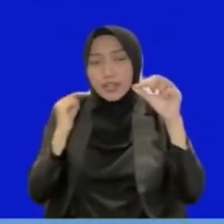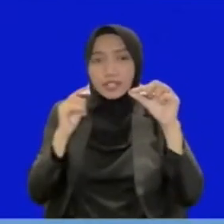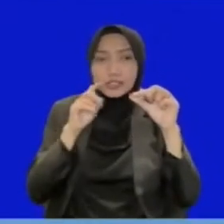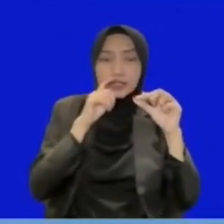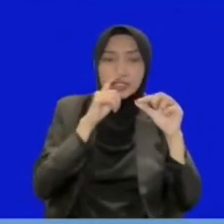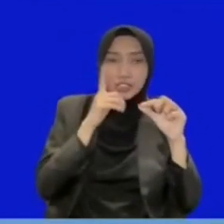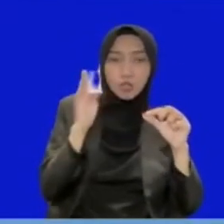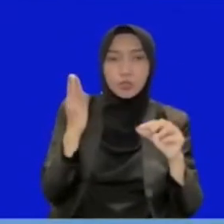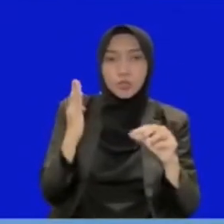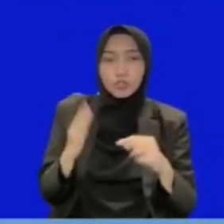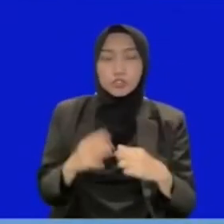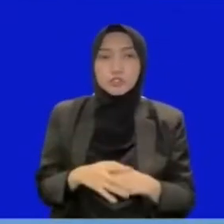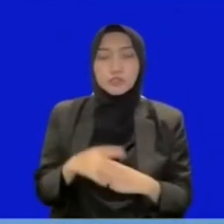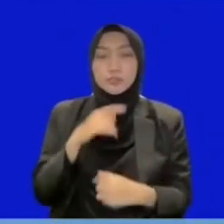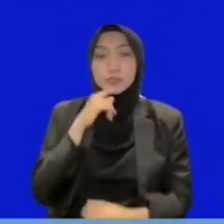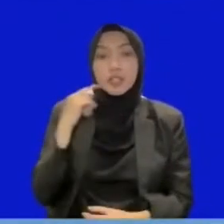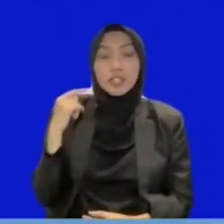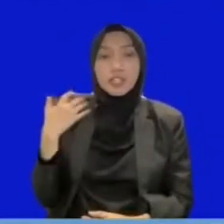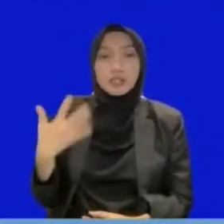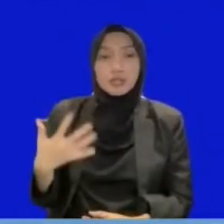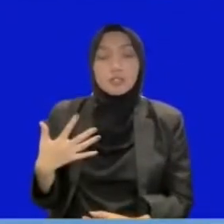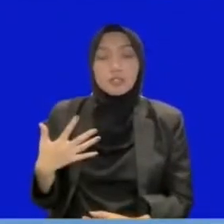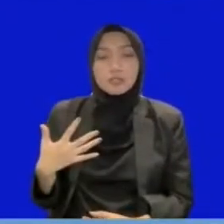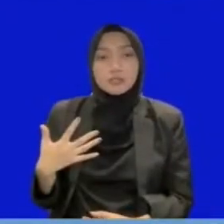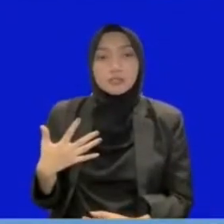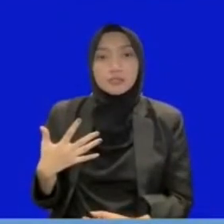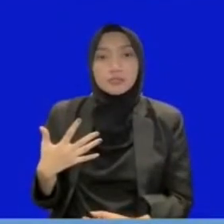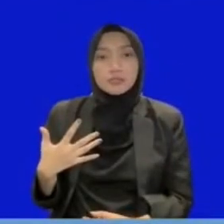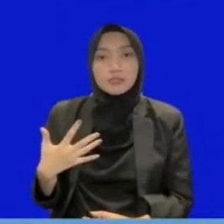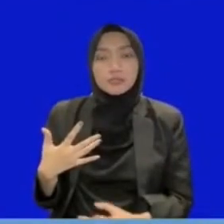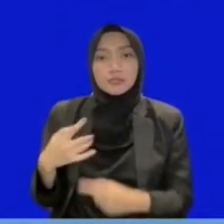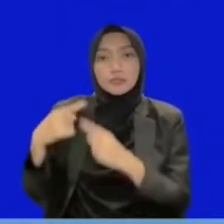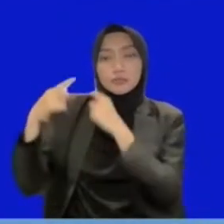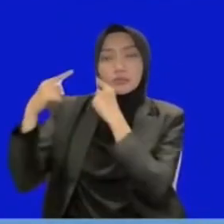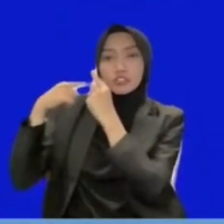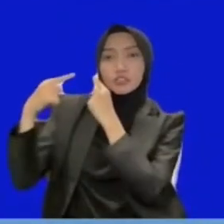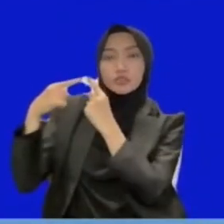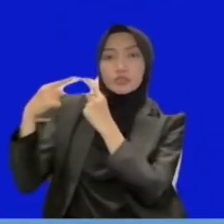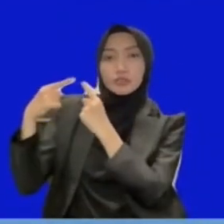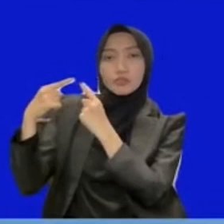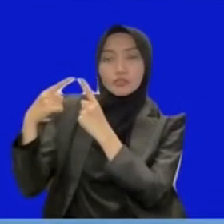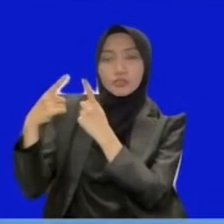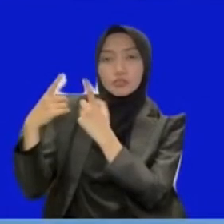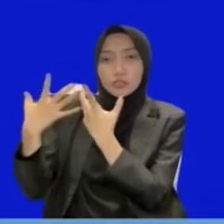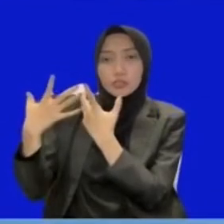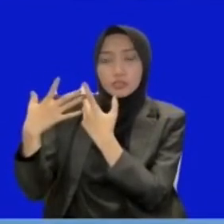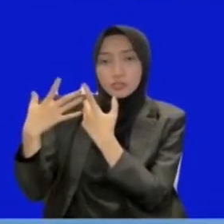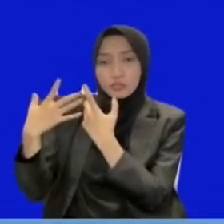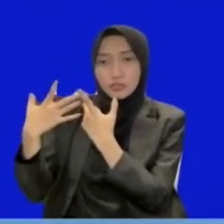biru. Garis merah ini adalah direktif koordinasi apa ya?